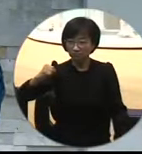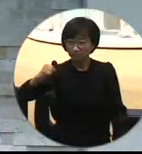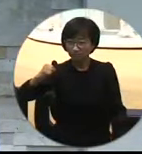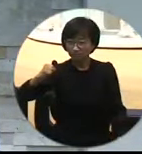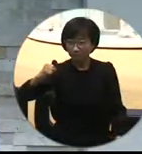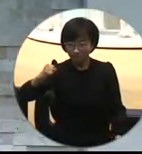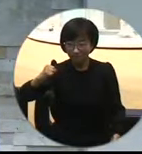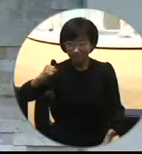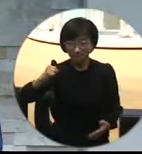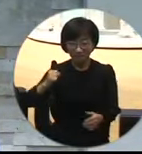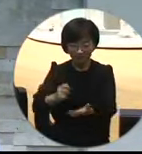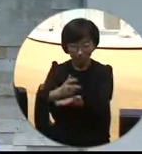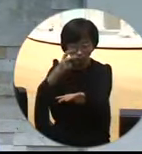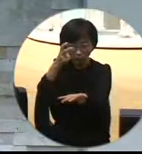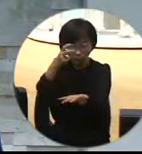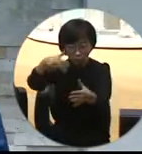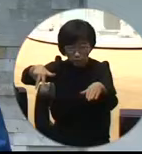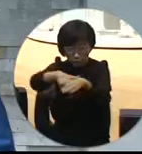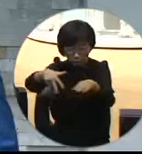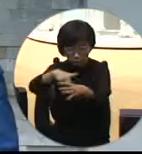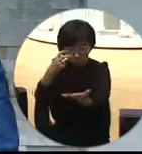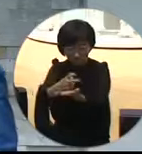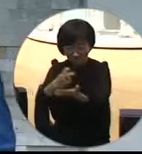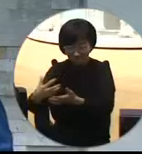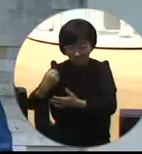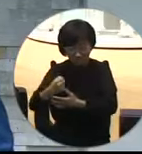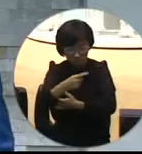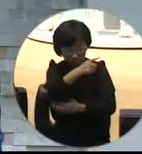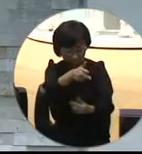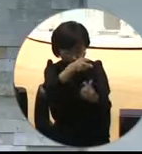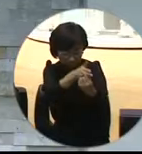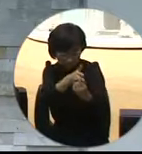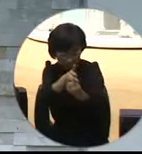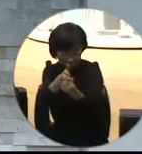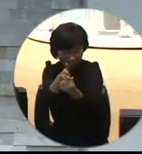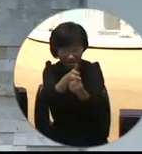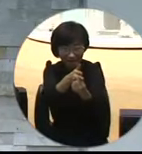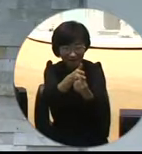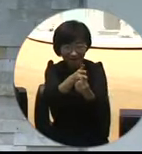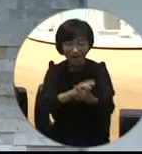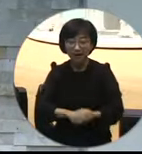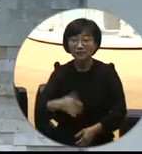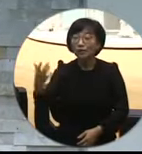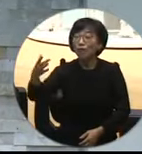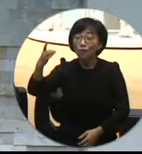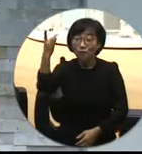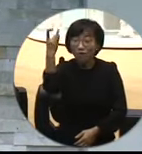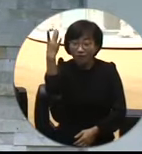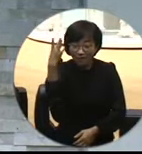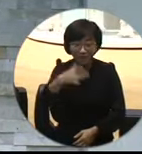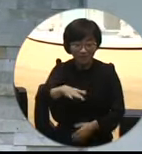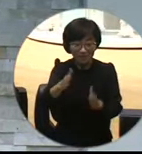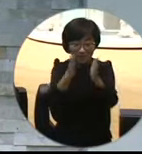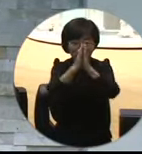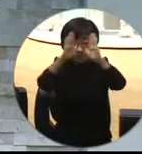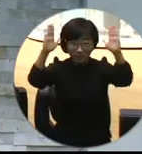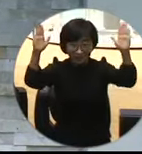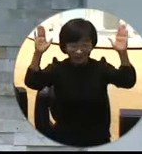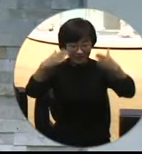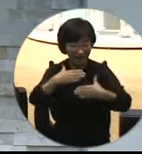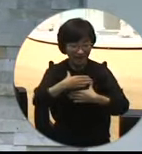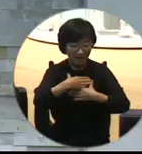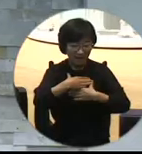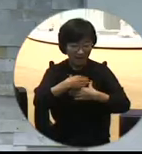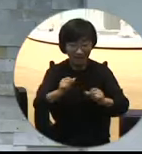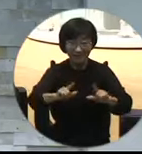더 종교법 가지고 전부 처리했어요. 사실은 모세가 율법을 정할 때 안식일을 기억하여 그 날을